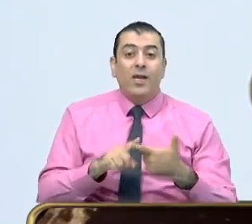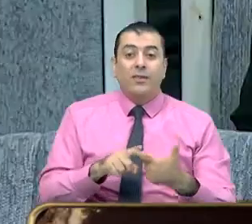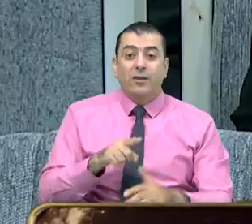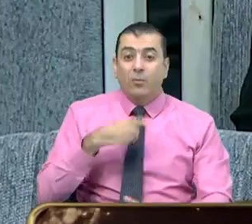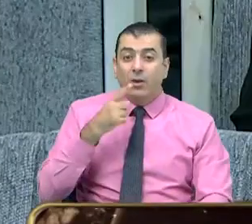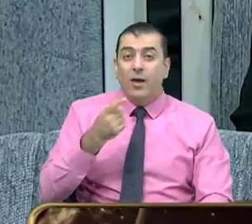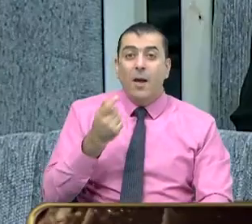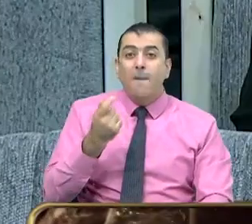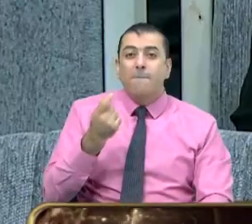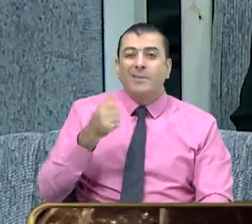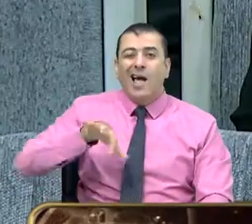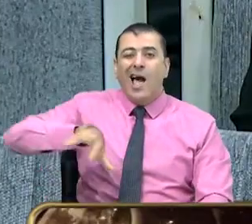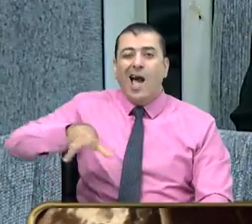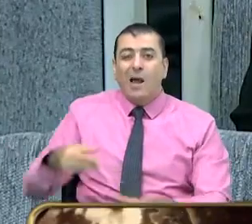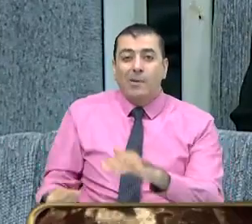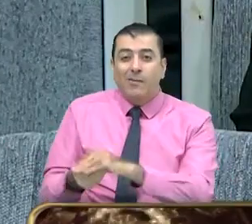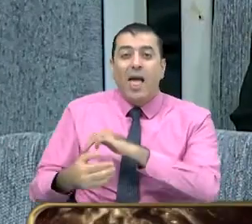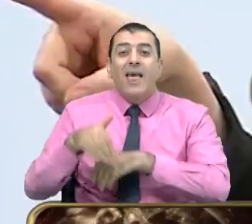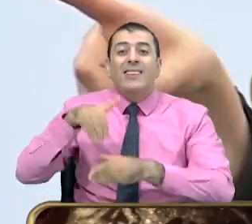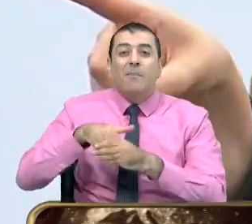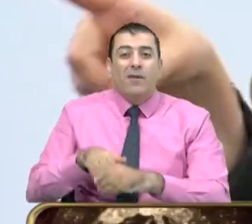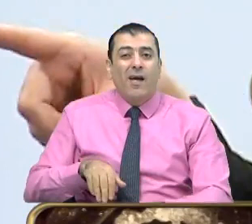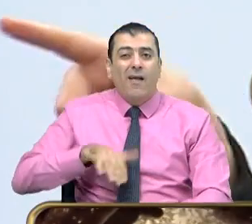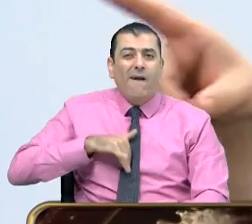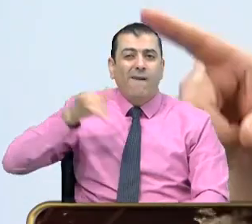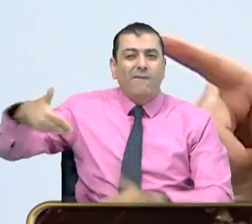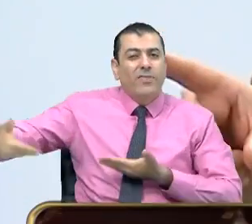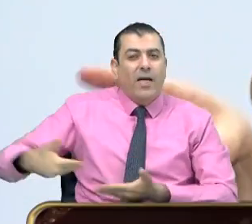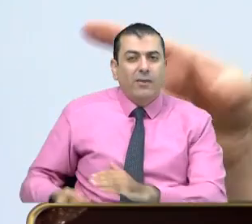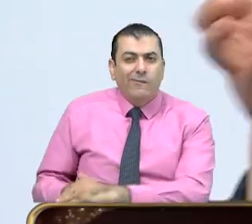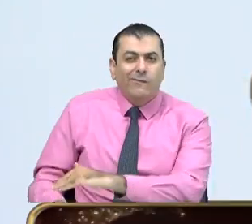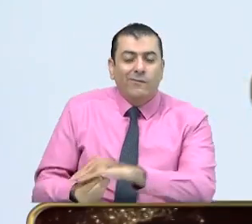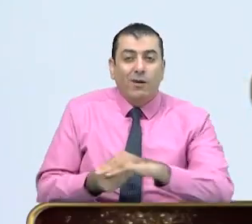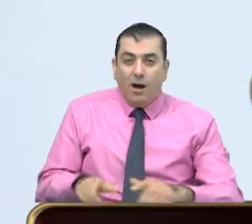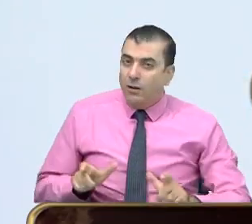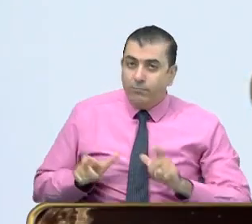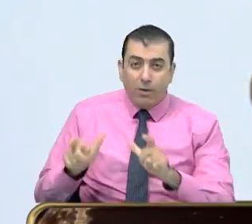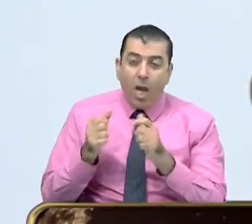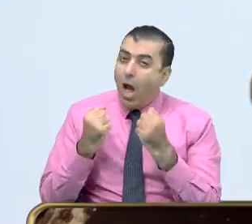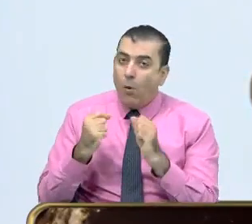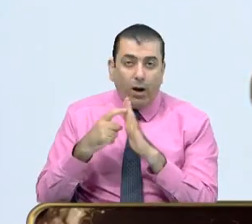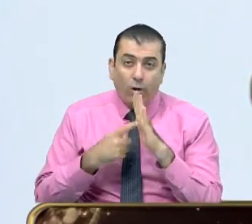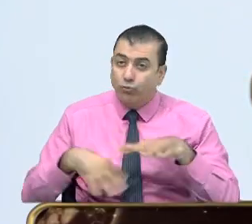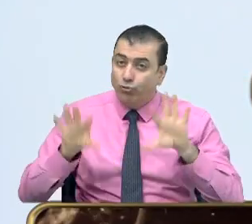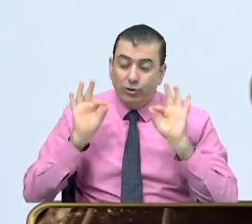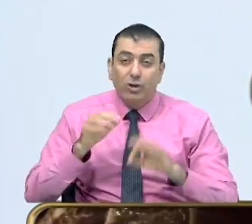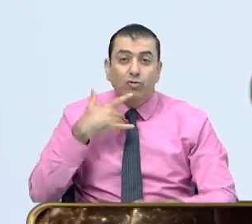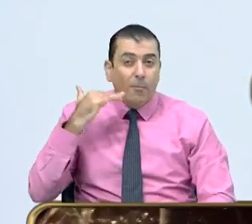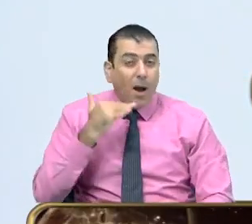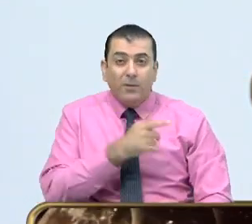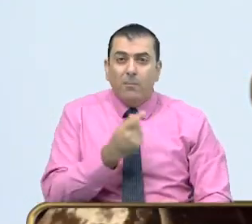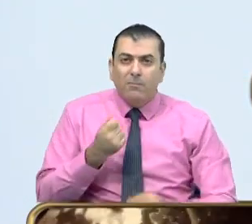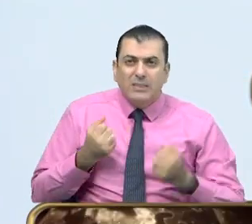هذا بعطيك الافضليه لذلك يمكن مهم كان من البدايه نقول انه مروحه الخيارات واسعه امام الشباب